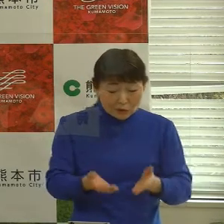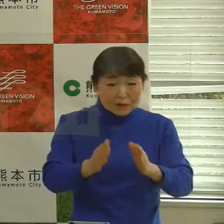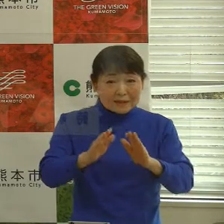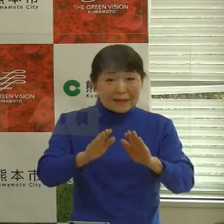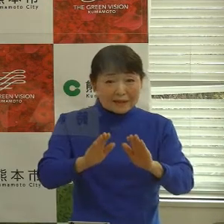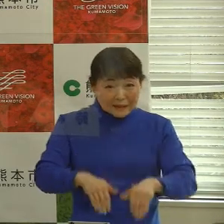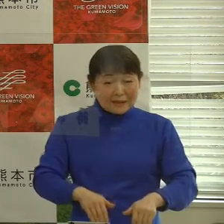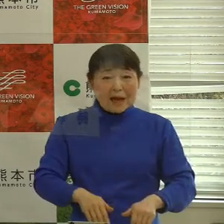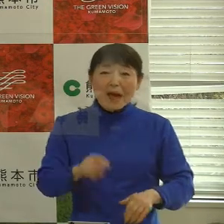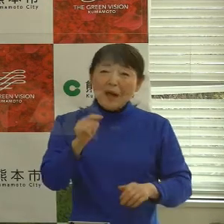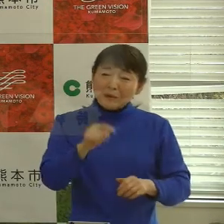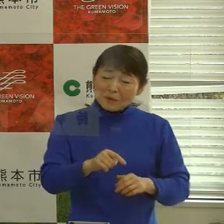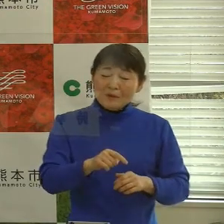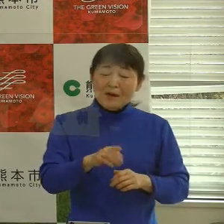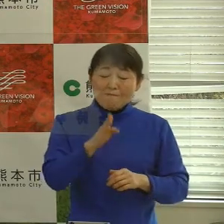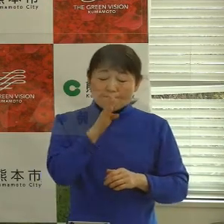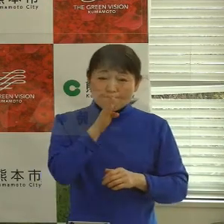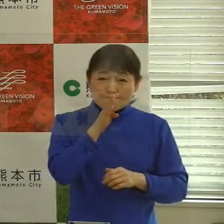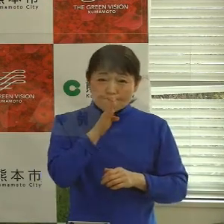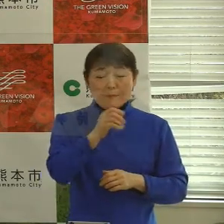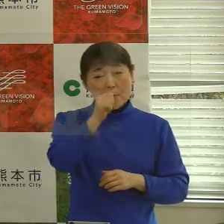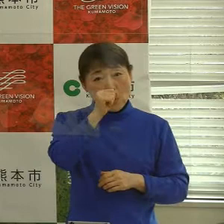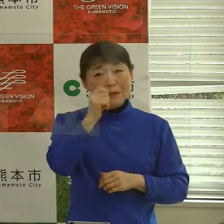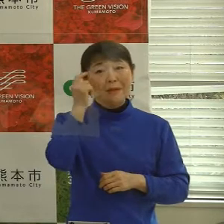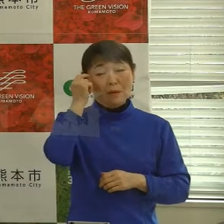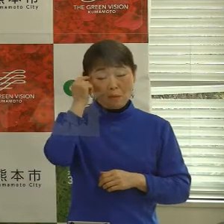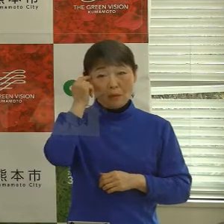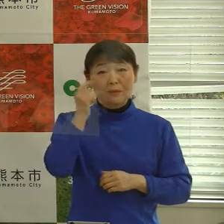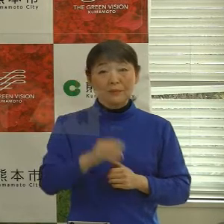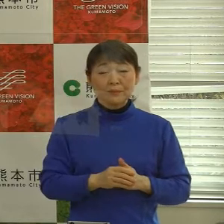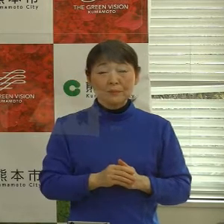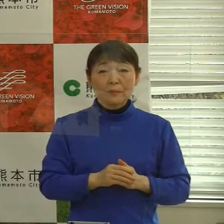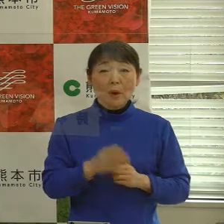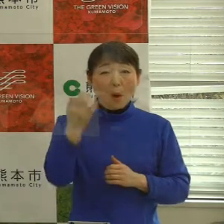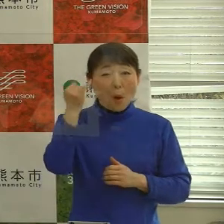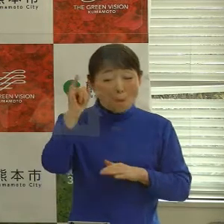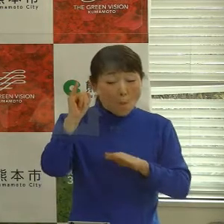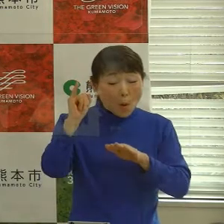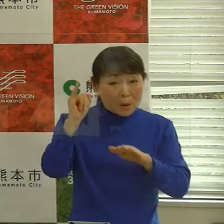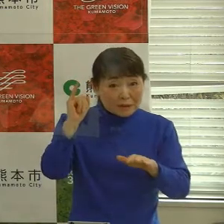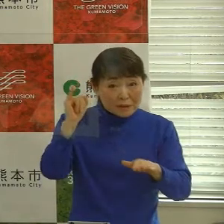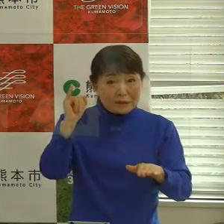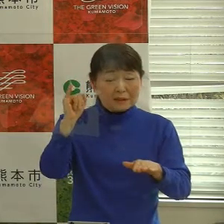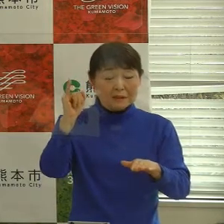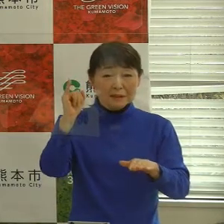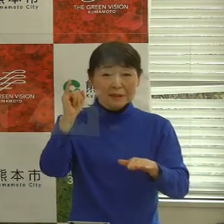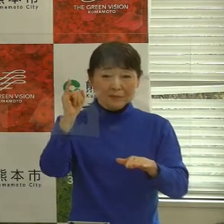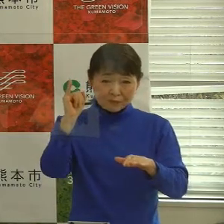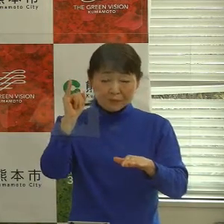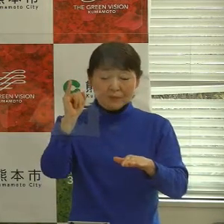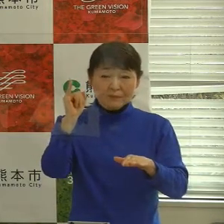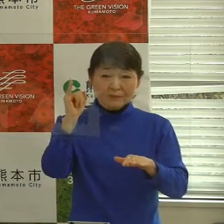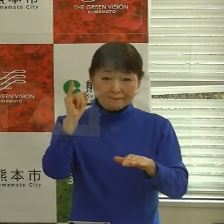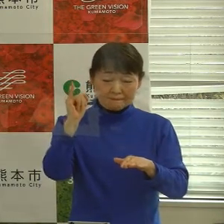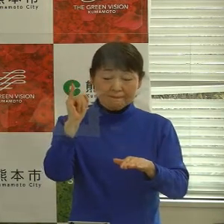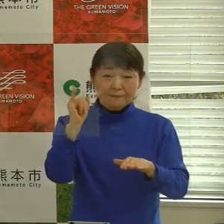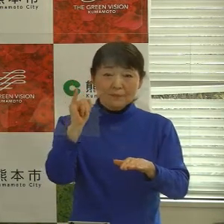常に大きいことだなというふうに思っています。でそれはやっぱり母子の、まあ、そういう意味